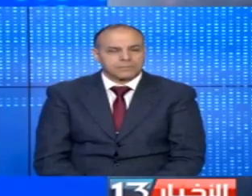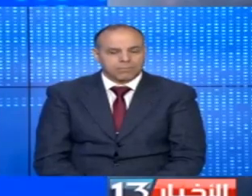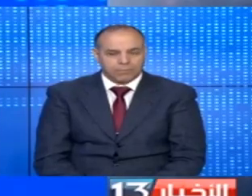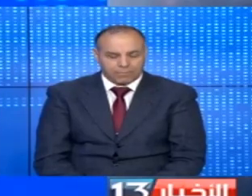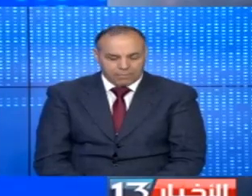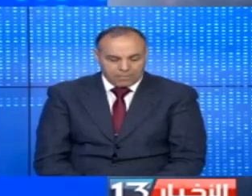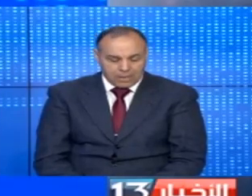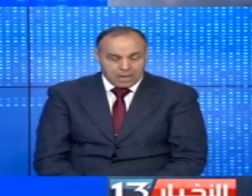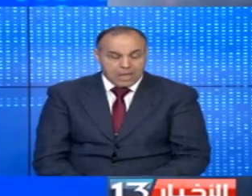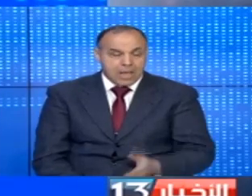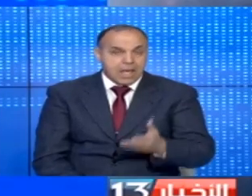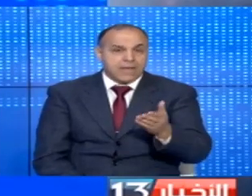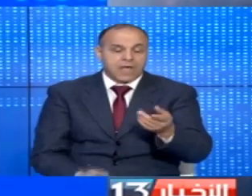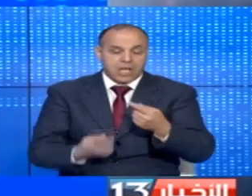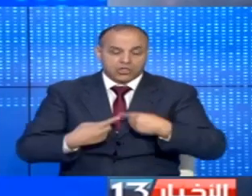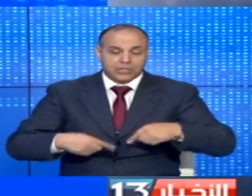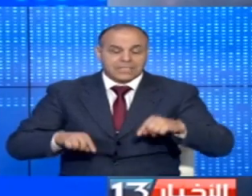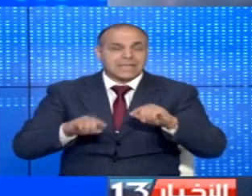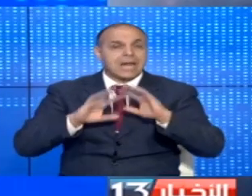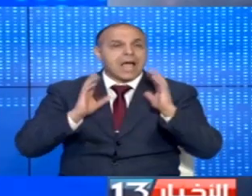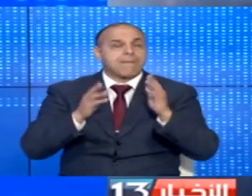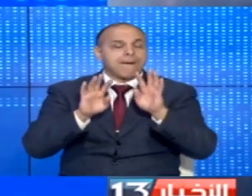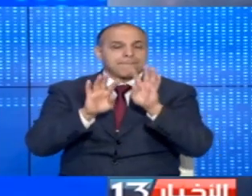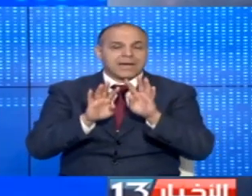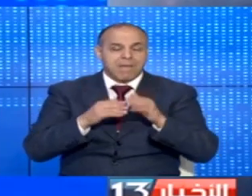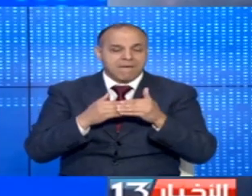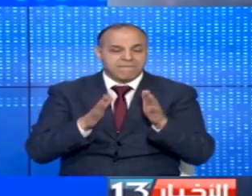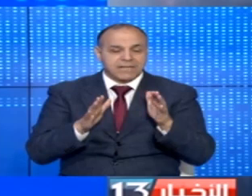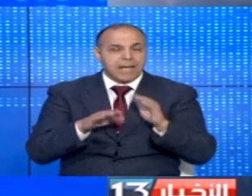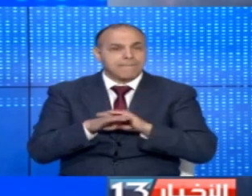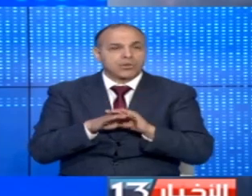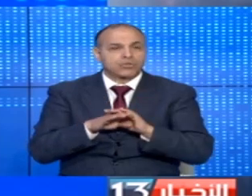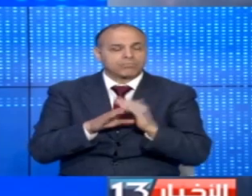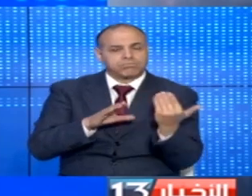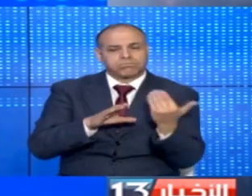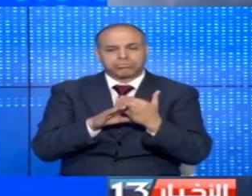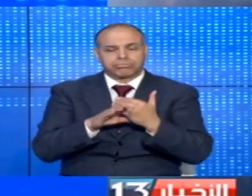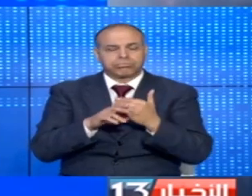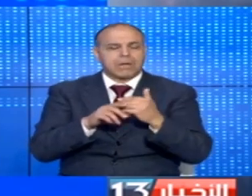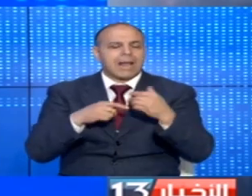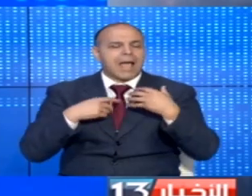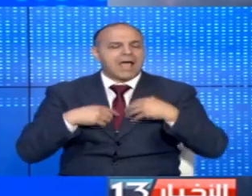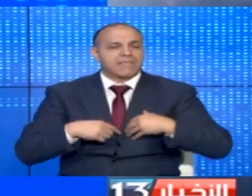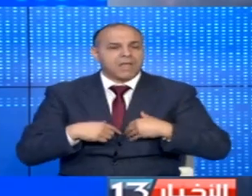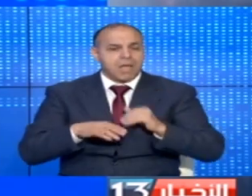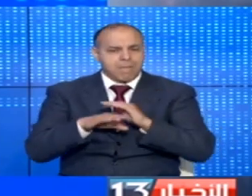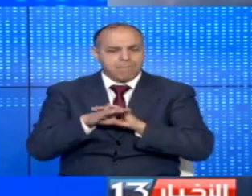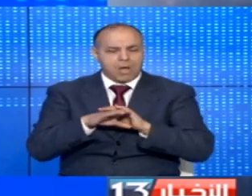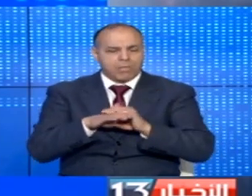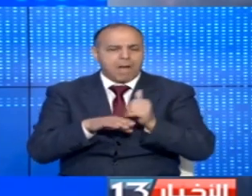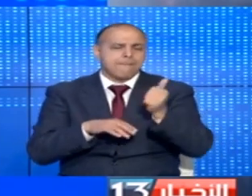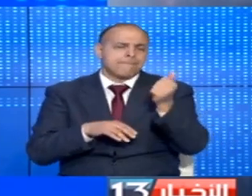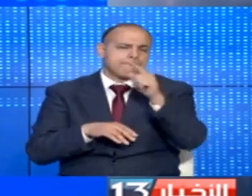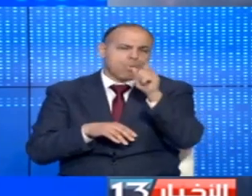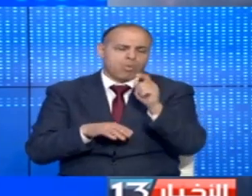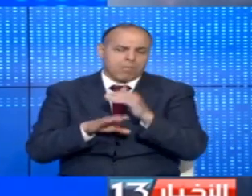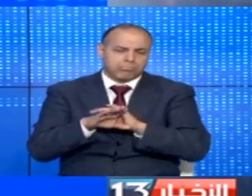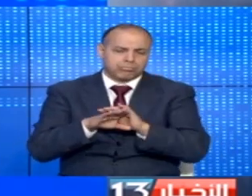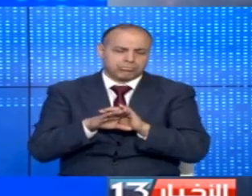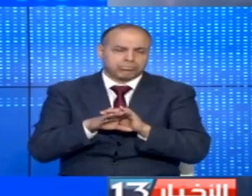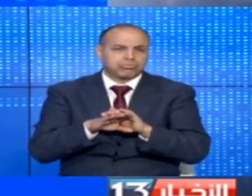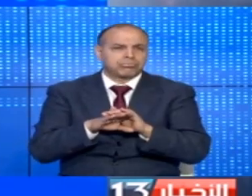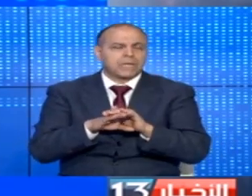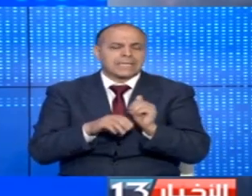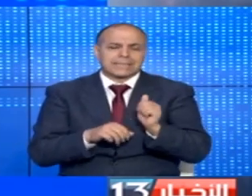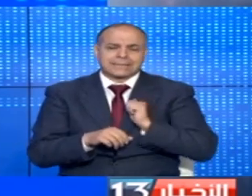وخلال الجلسه العامه للبرلمان فتح المجال للتدخلات النواب التي تناولت مسائل عديده منها مدى